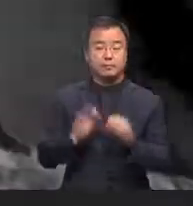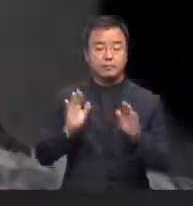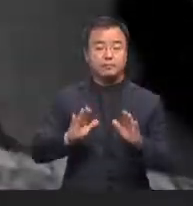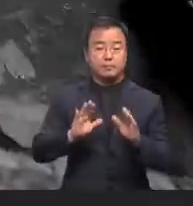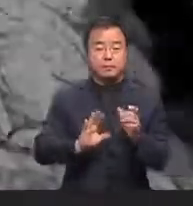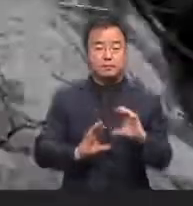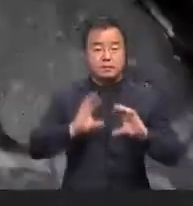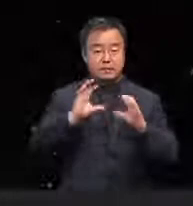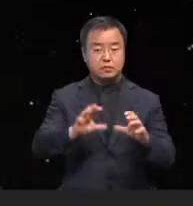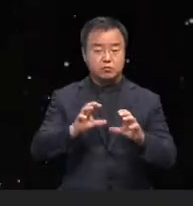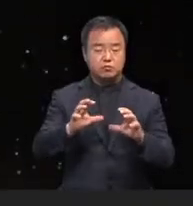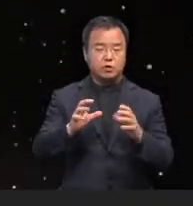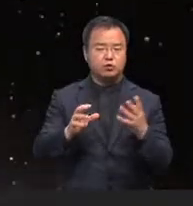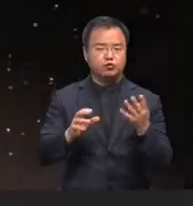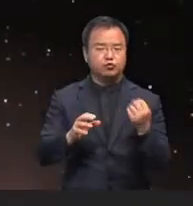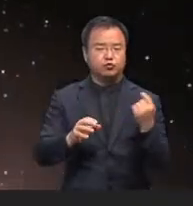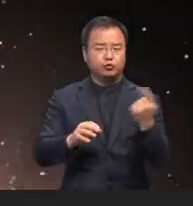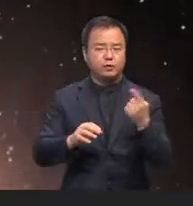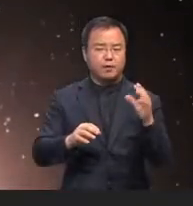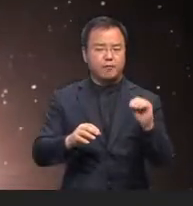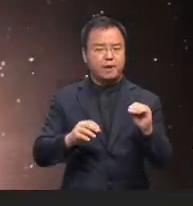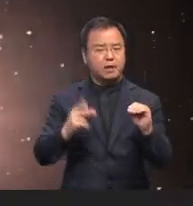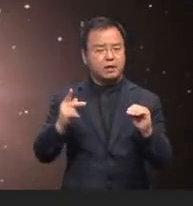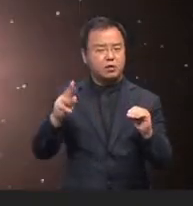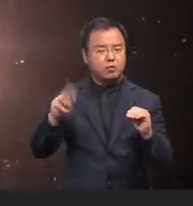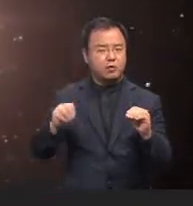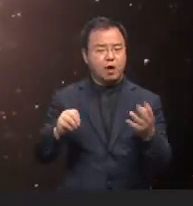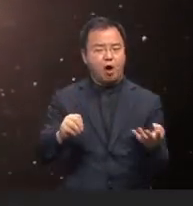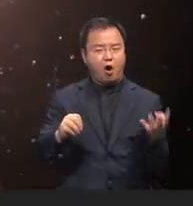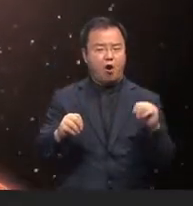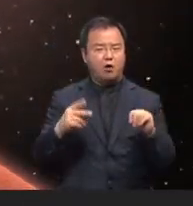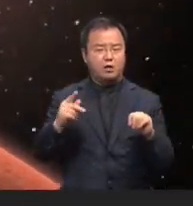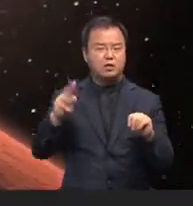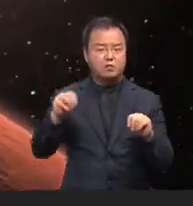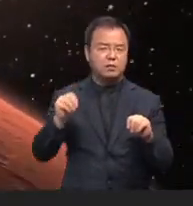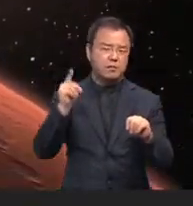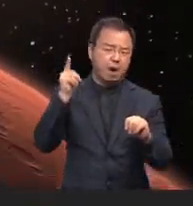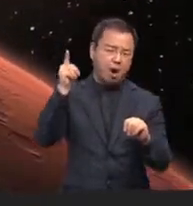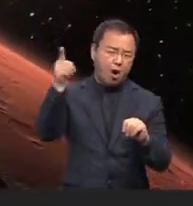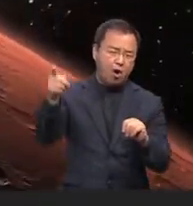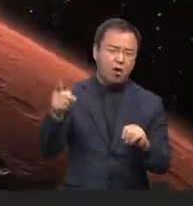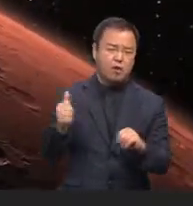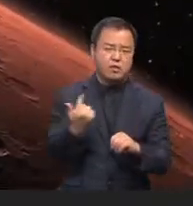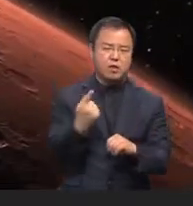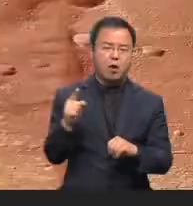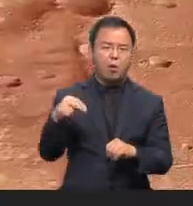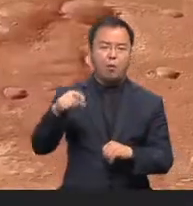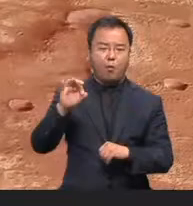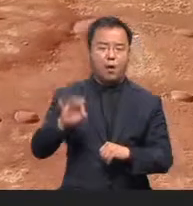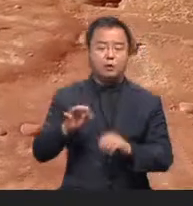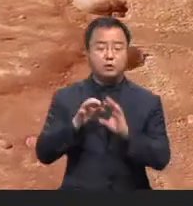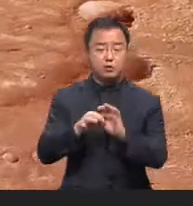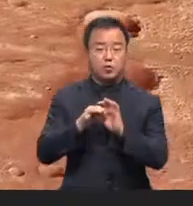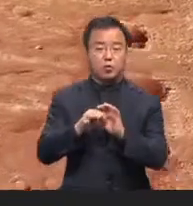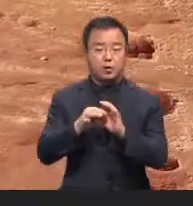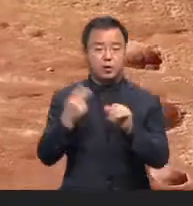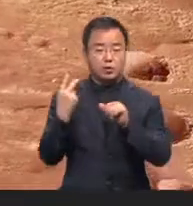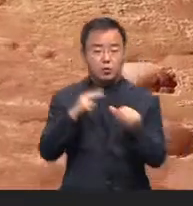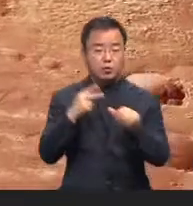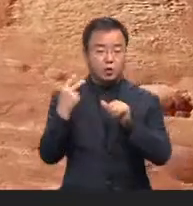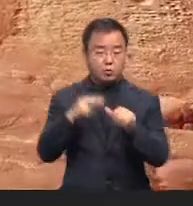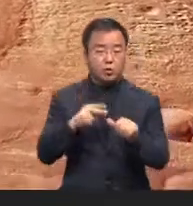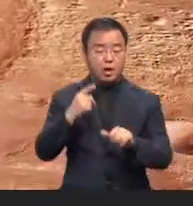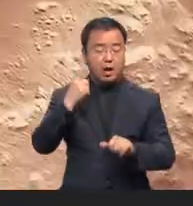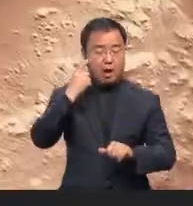지구와 수천만 킬로미터에서 수억 킬로미터 떨어져 있는 낯선 행성 화성을 향한 숱한 도전을 통해